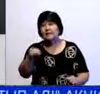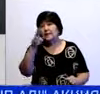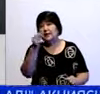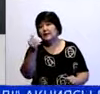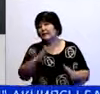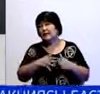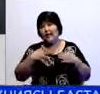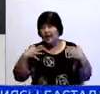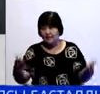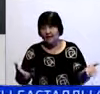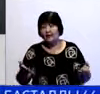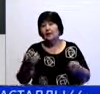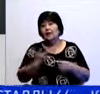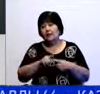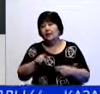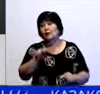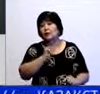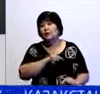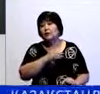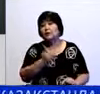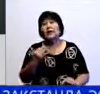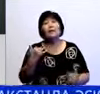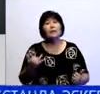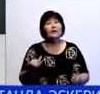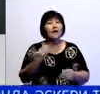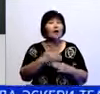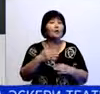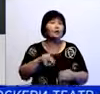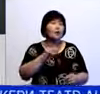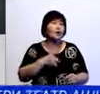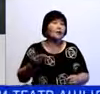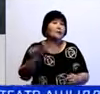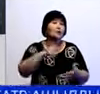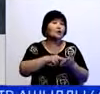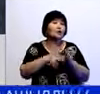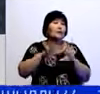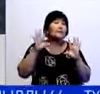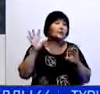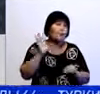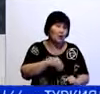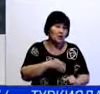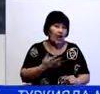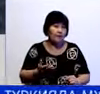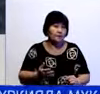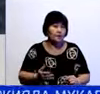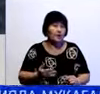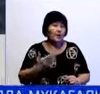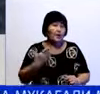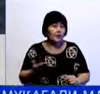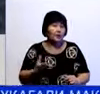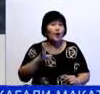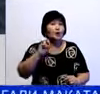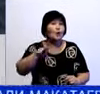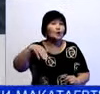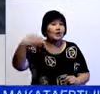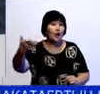асады. Енді бұл жұмыстарға, биылғы бөлінген жұмыстарға біздің жоспарымыз бойынша мына сол